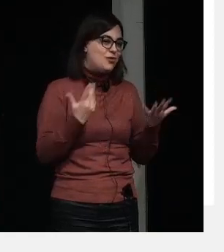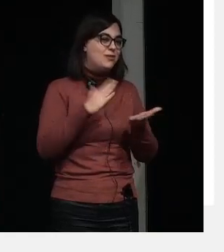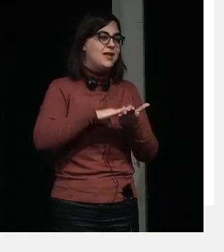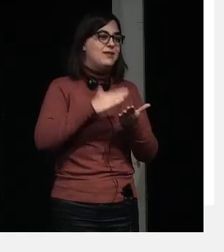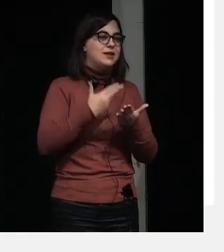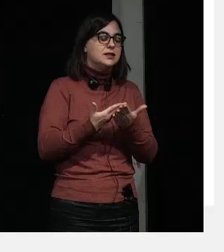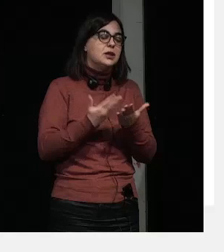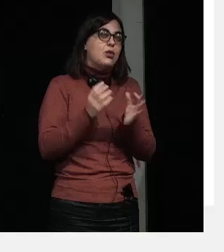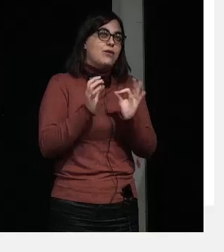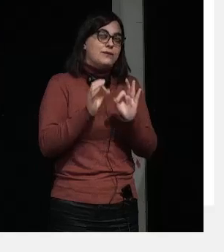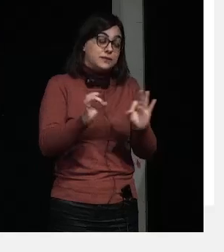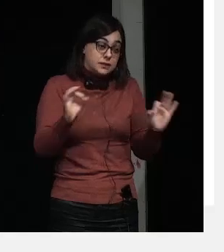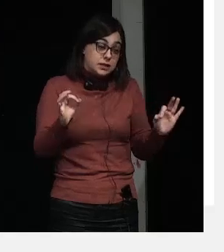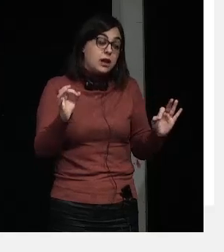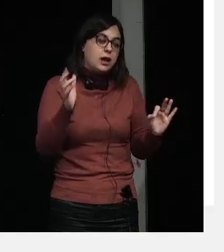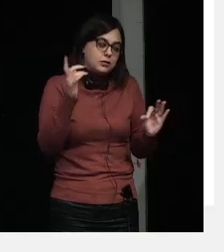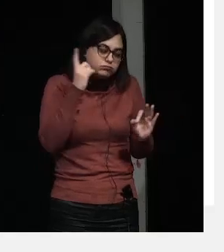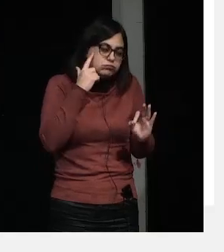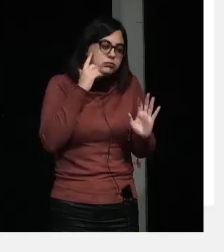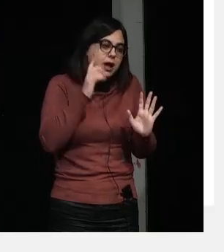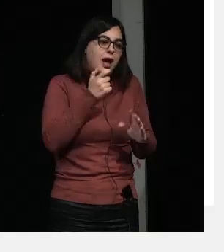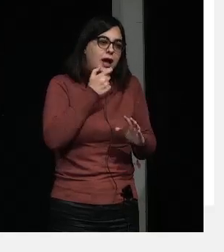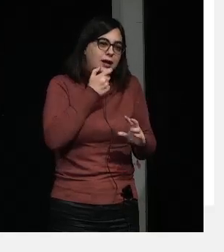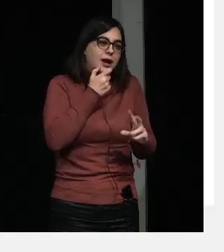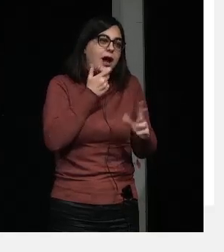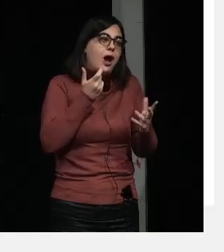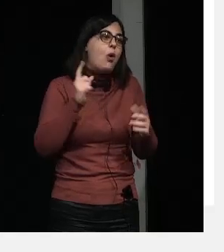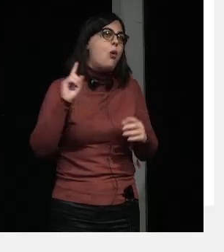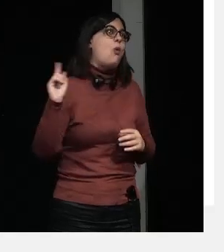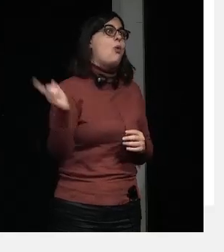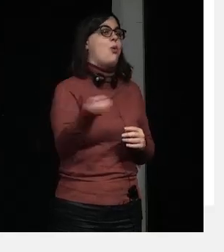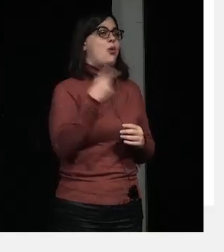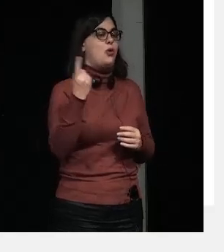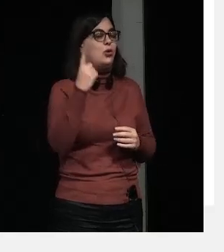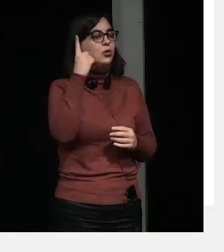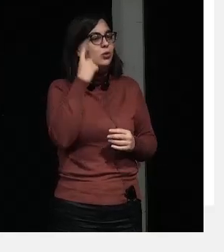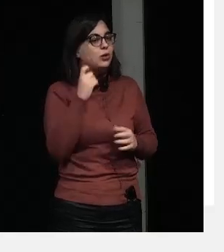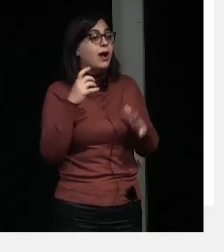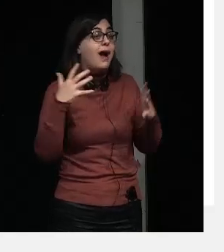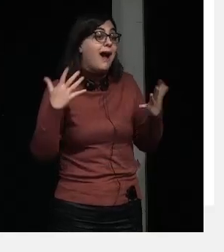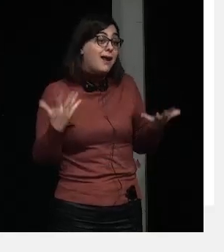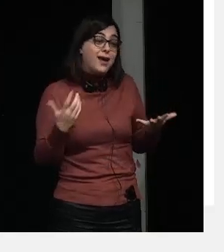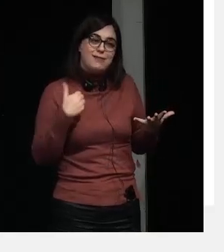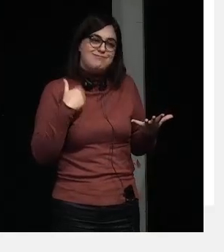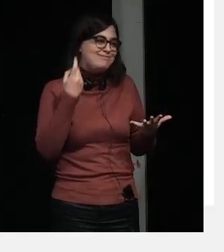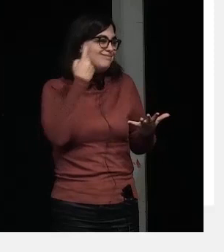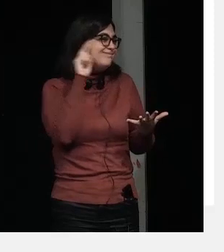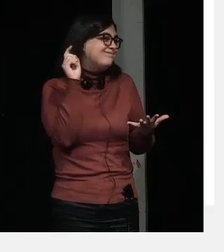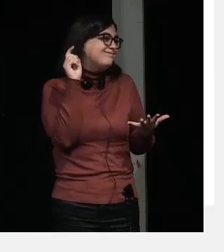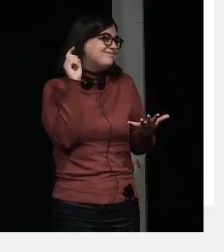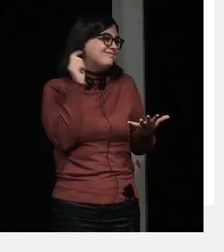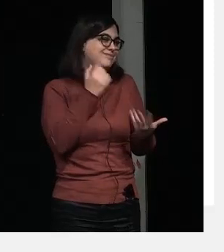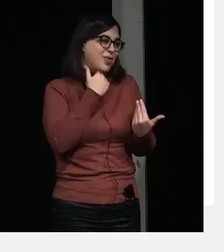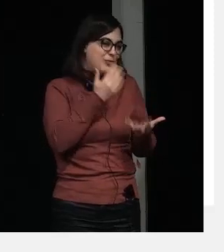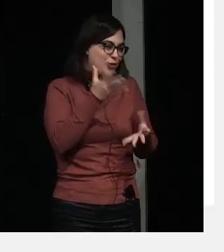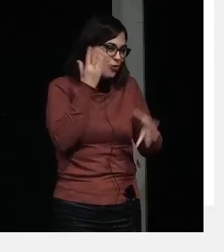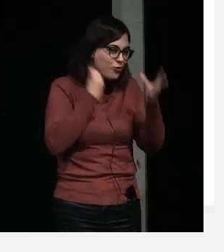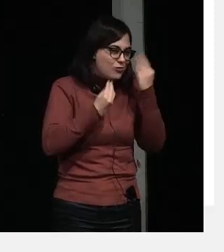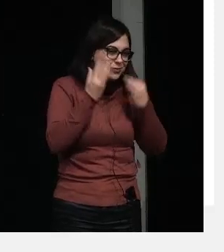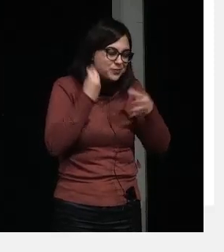αγγλικά είναι μια γλώσσα την οποία τη γνωρίζουν όλοι, αλλά εγώ δεν τη γνωρίζω. Και